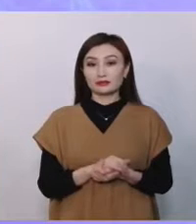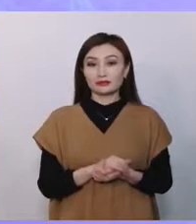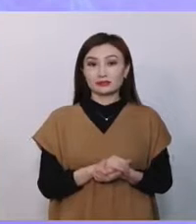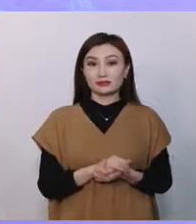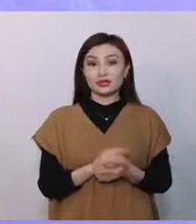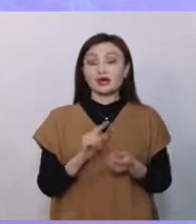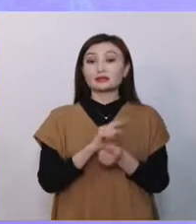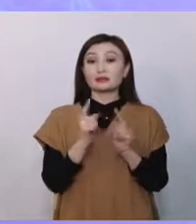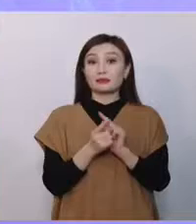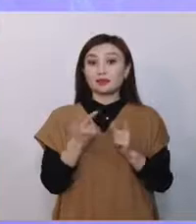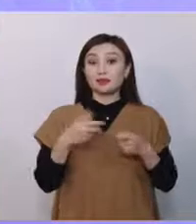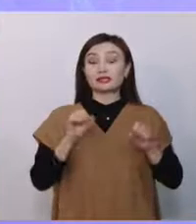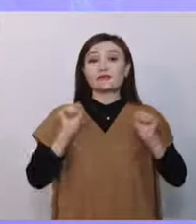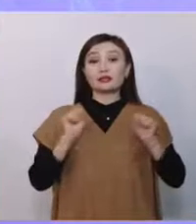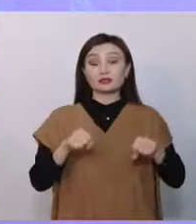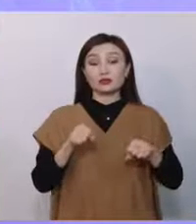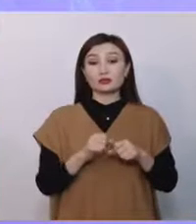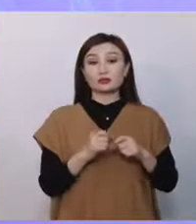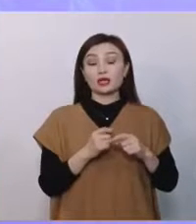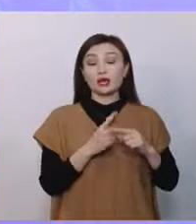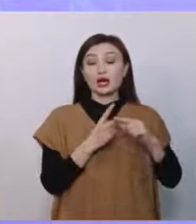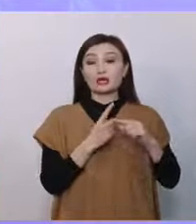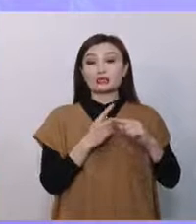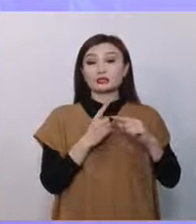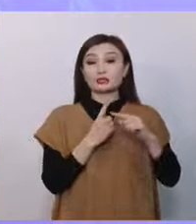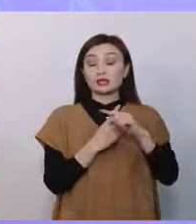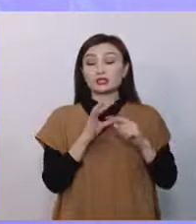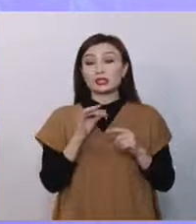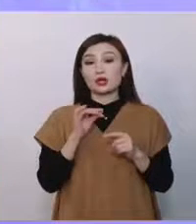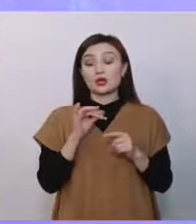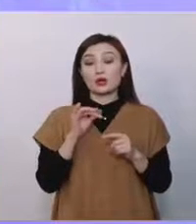замените где возможно сложение и умножение